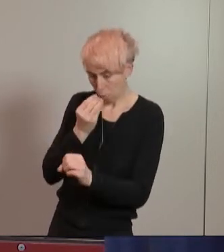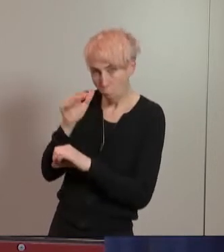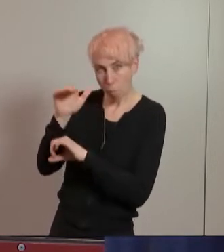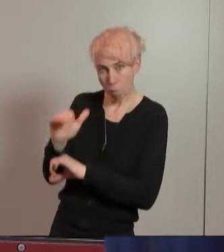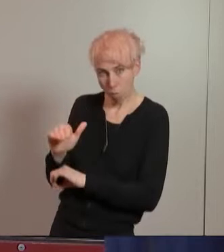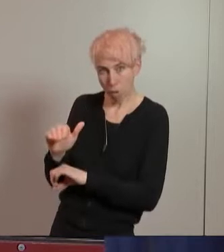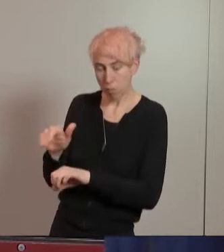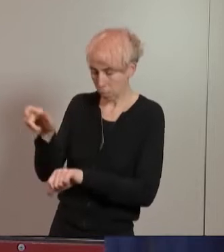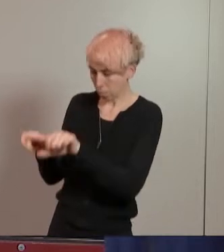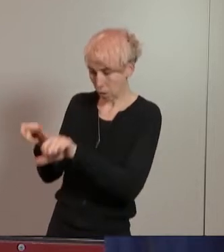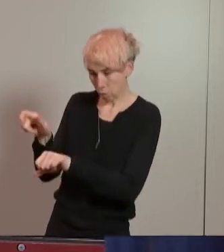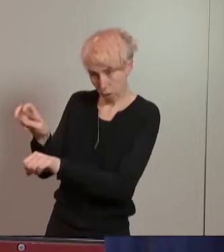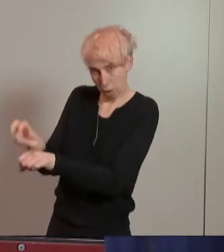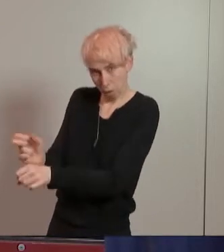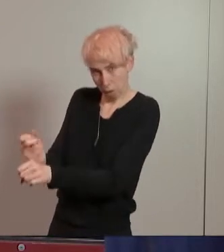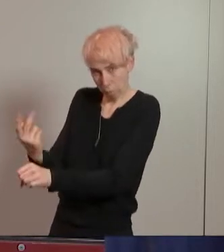la collectivité.